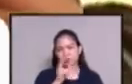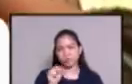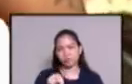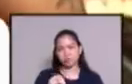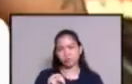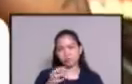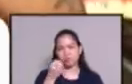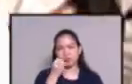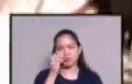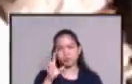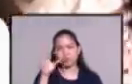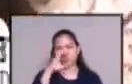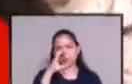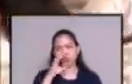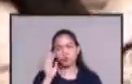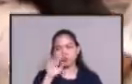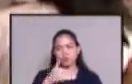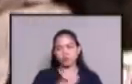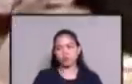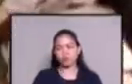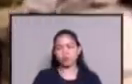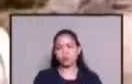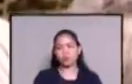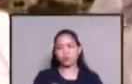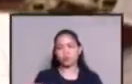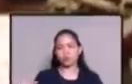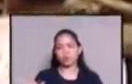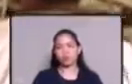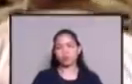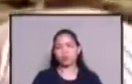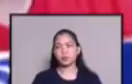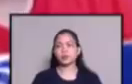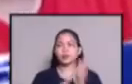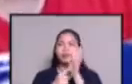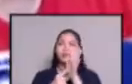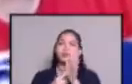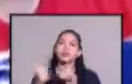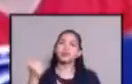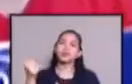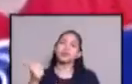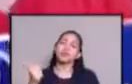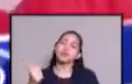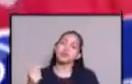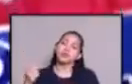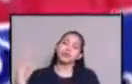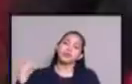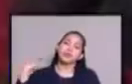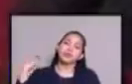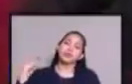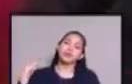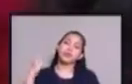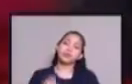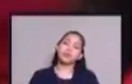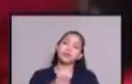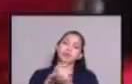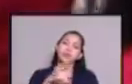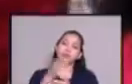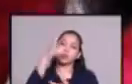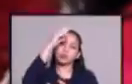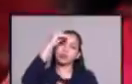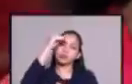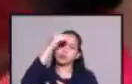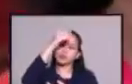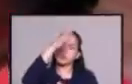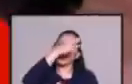umuwi, hinanap ng anak. Tulad ng kanyang ate, isa-isa rin ikinampanya ni Baste ang mga pambato ng kanilang partido na tutulong sa kanilang ama. Pero